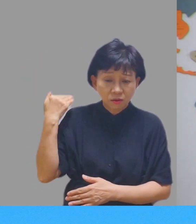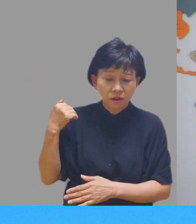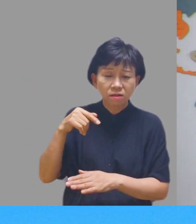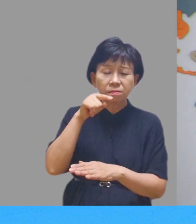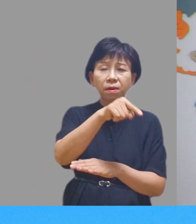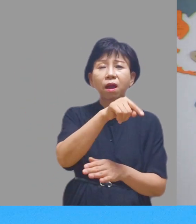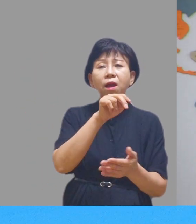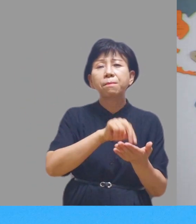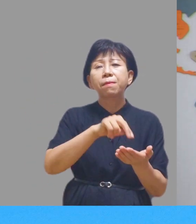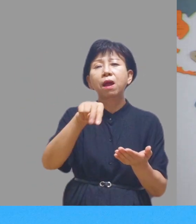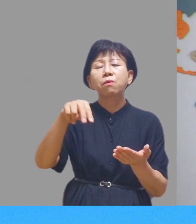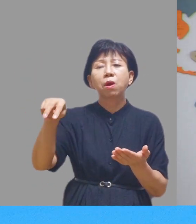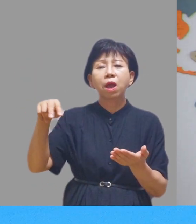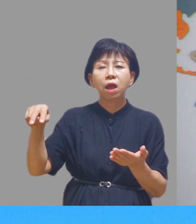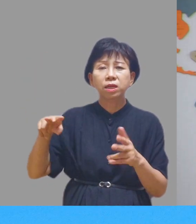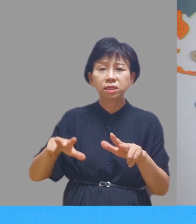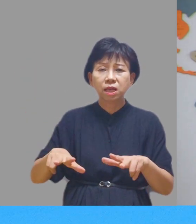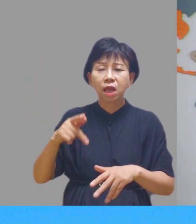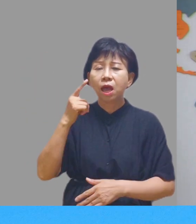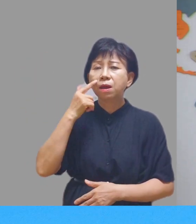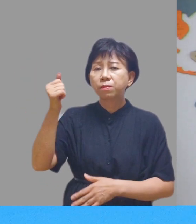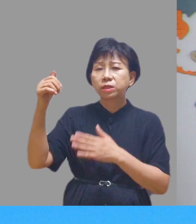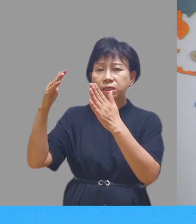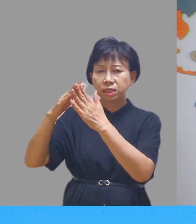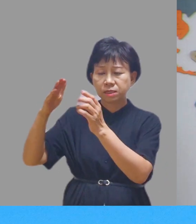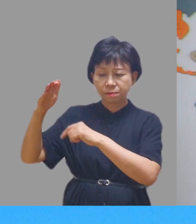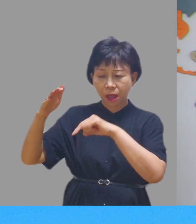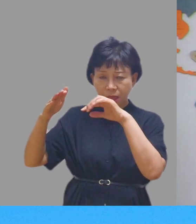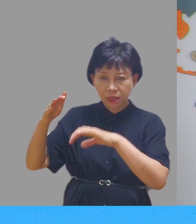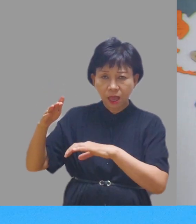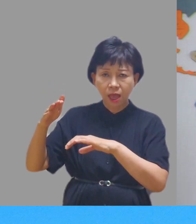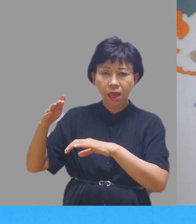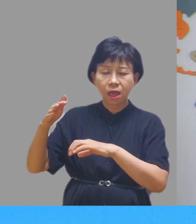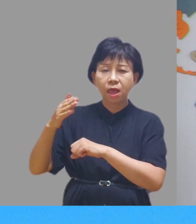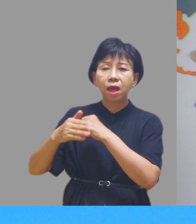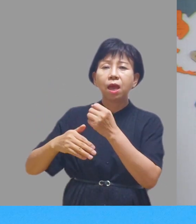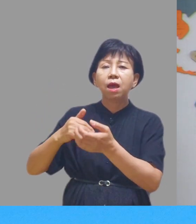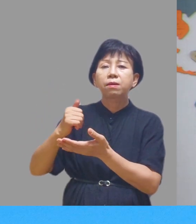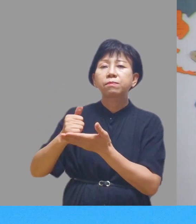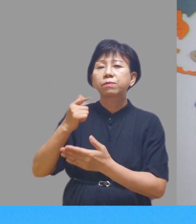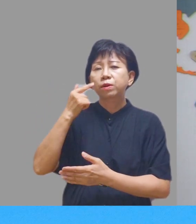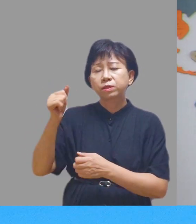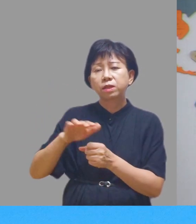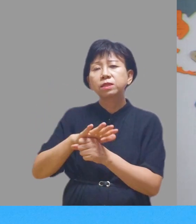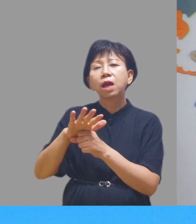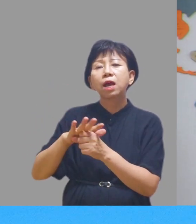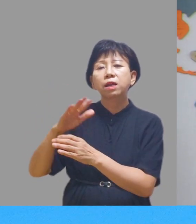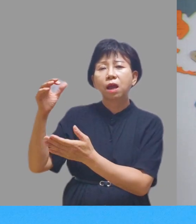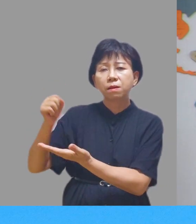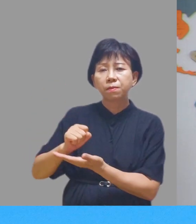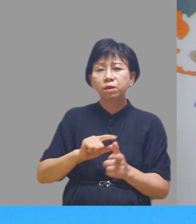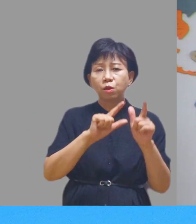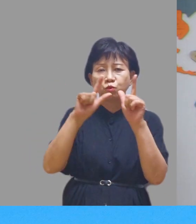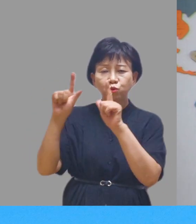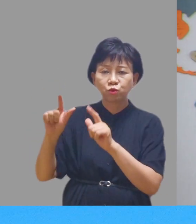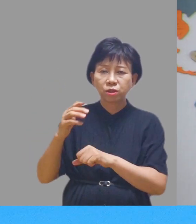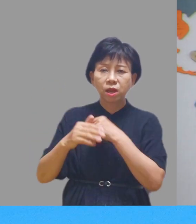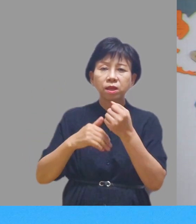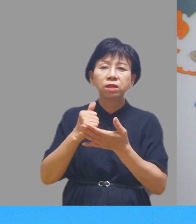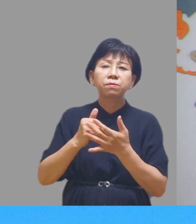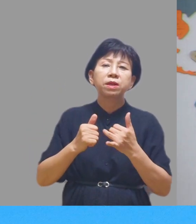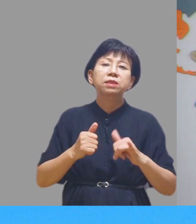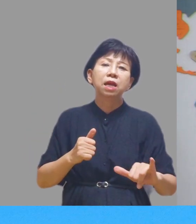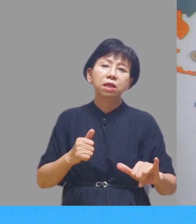우리가 이제는 아버지의 집 안에서 권리와 사랑을 누리는 영원한 하나님의